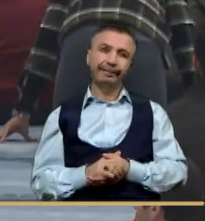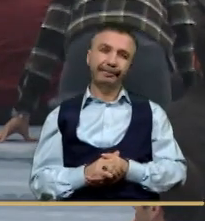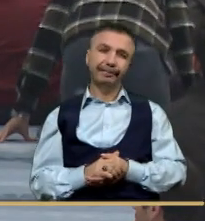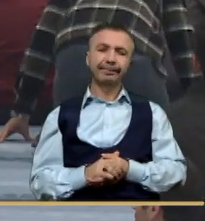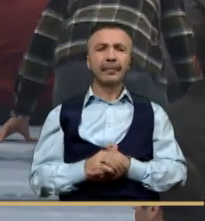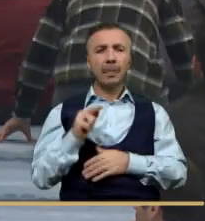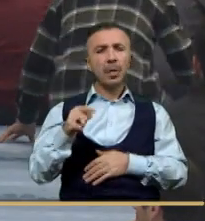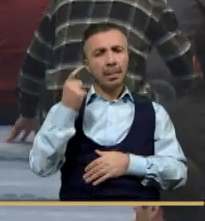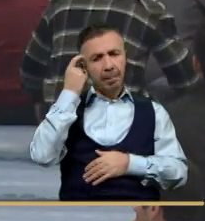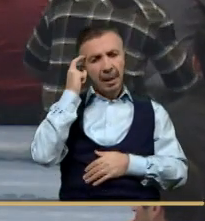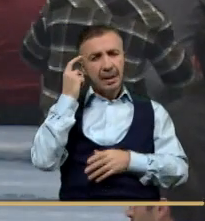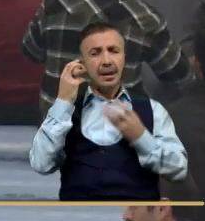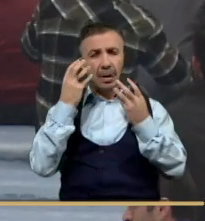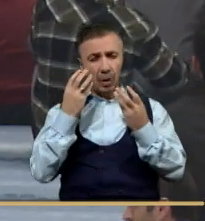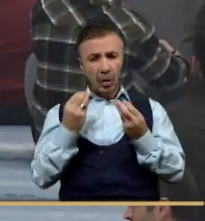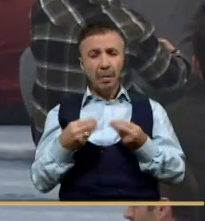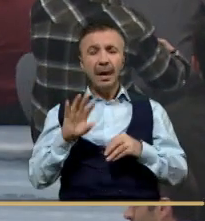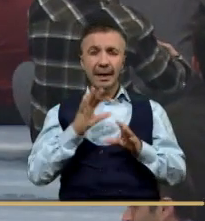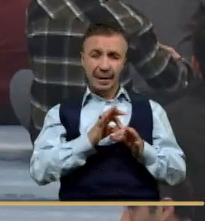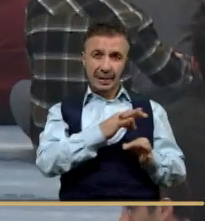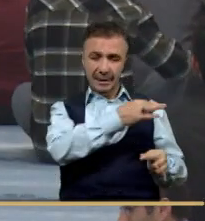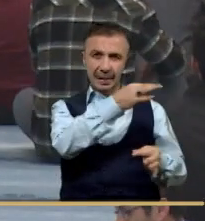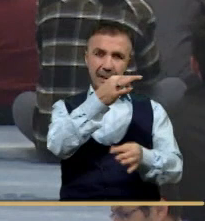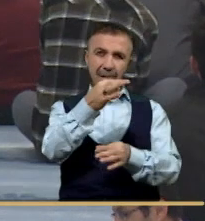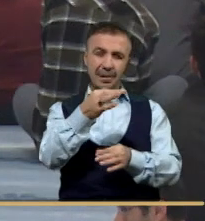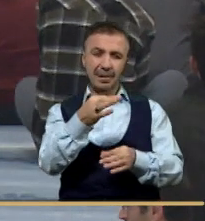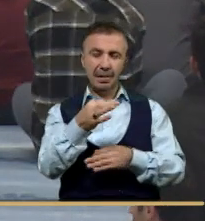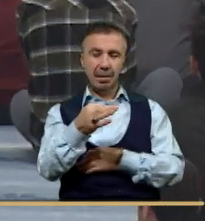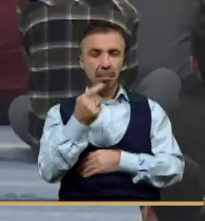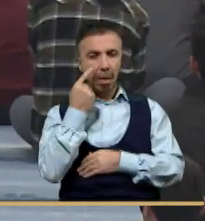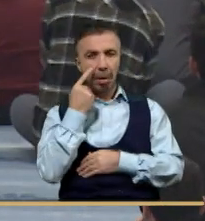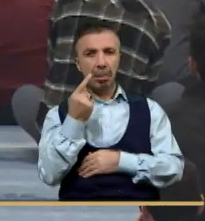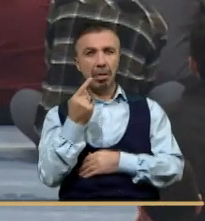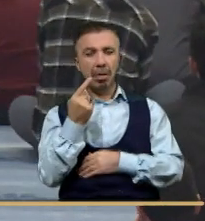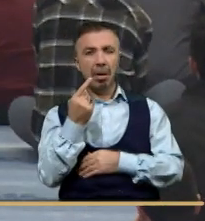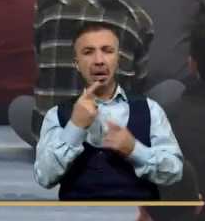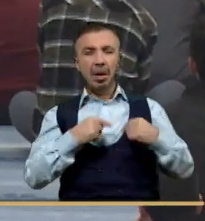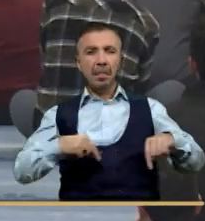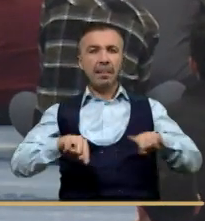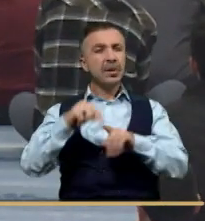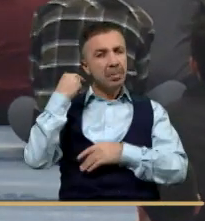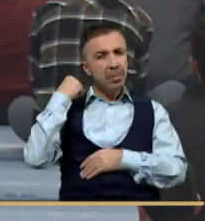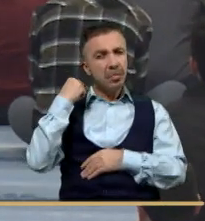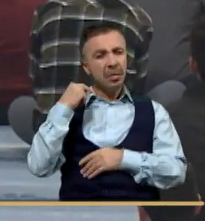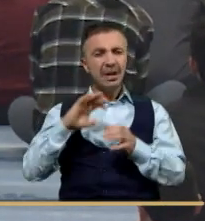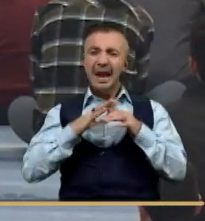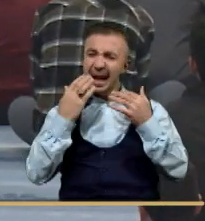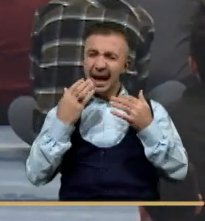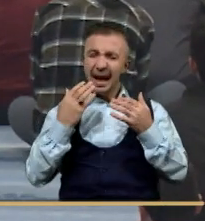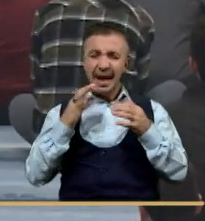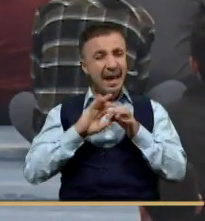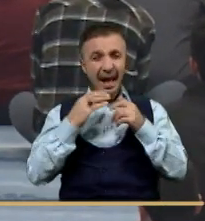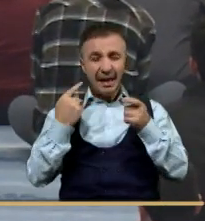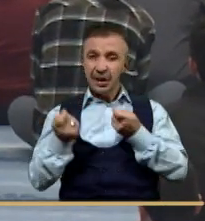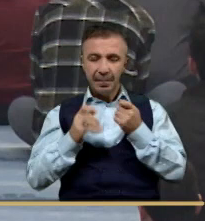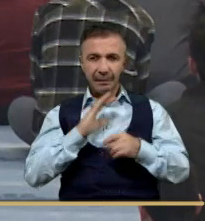Bunun bilincinde olmayan insanlar kalkıp söylüyorlar ki bizim Suriye'de ne işimiz var, askerimizin ne işi